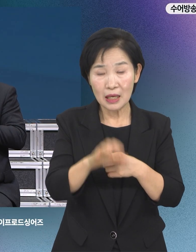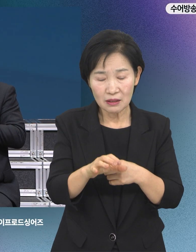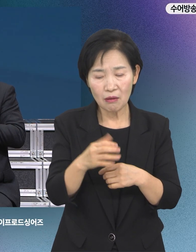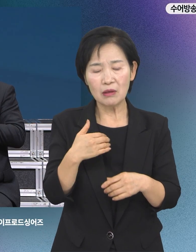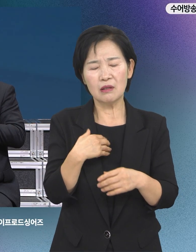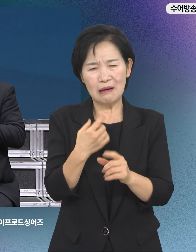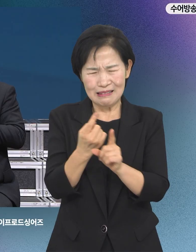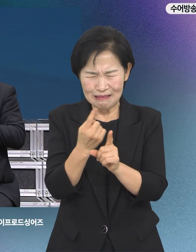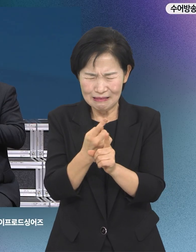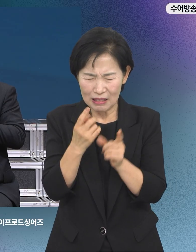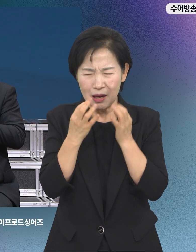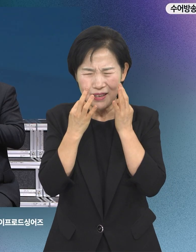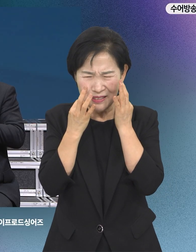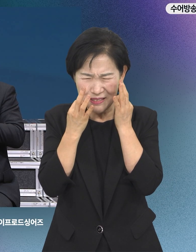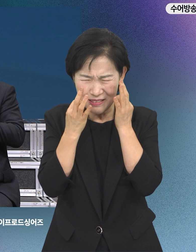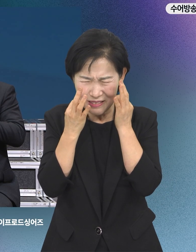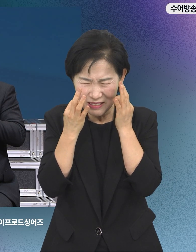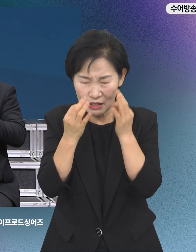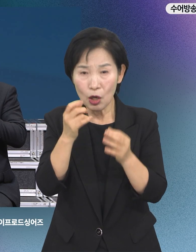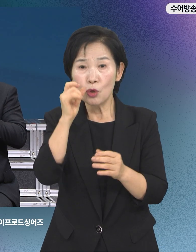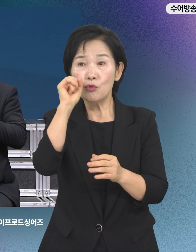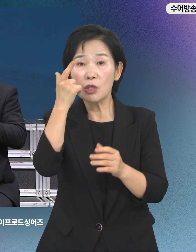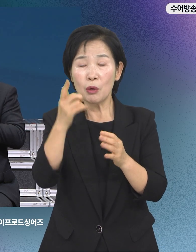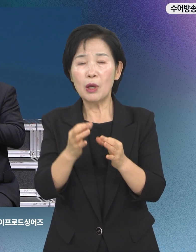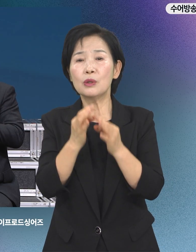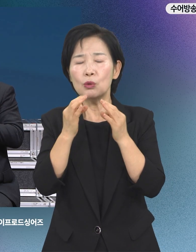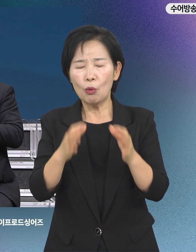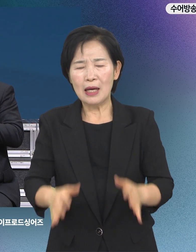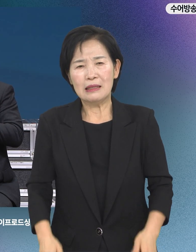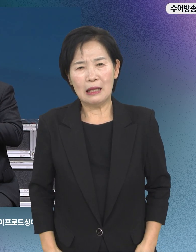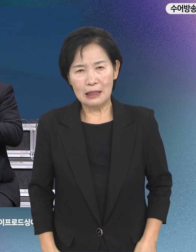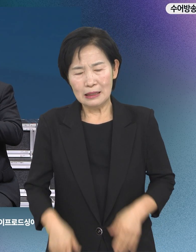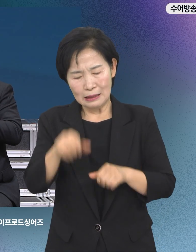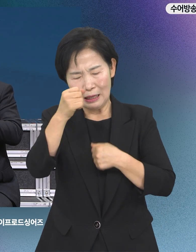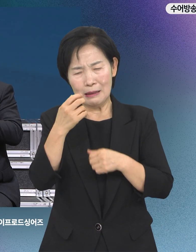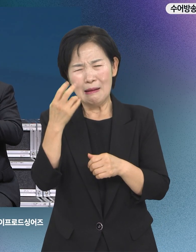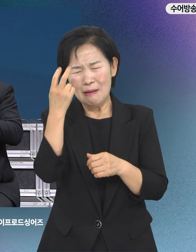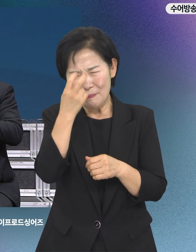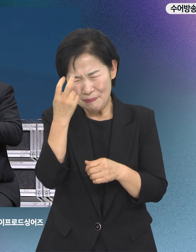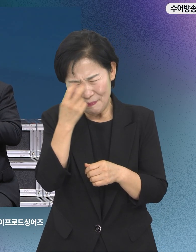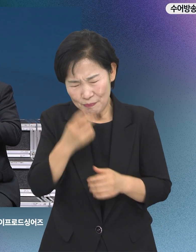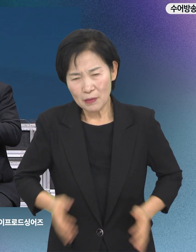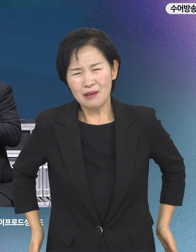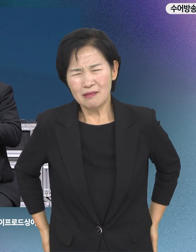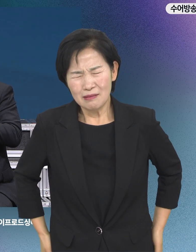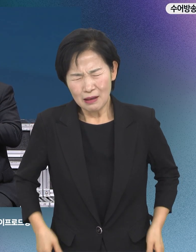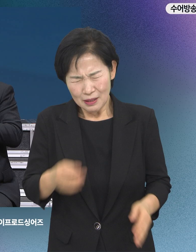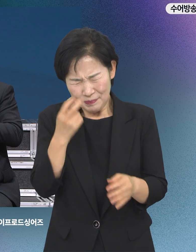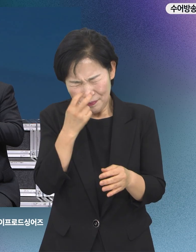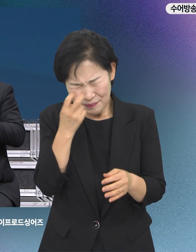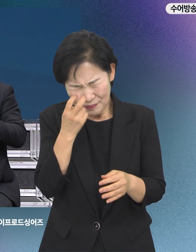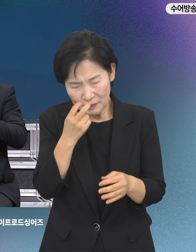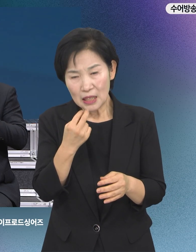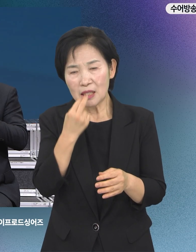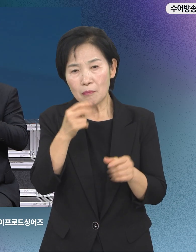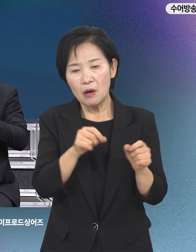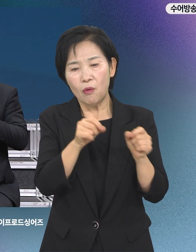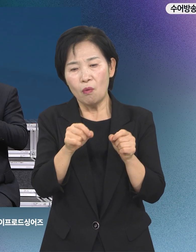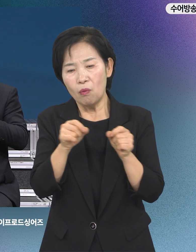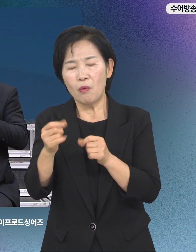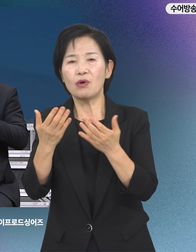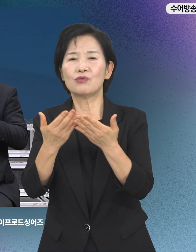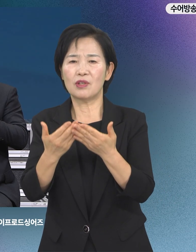6개월간 다리에 추를 달고 골반을 치료하게 하시며 제 생명을 붙들어 주셨습니다.